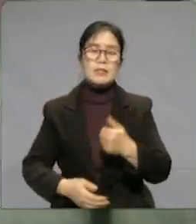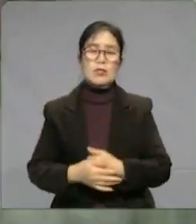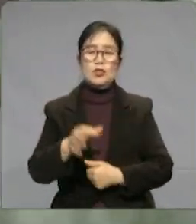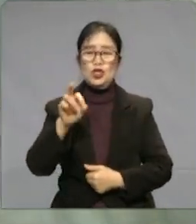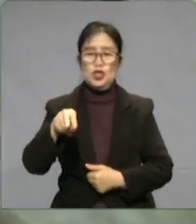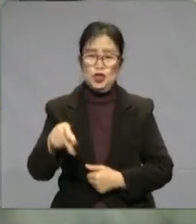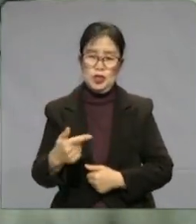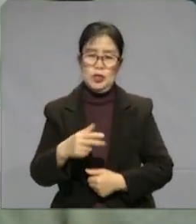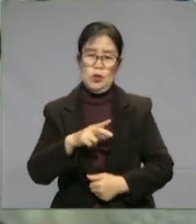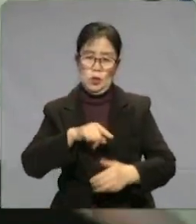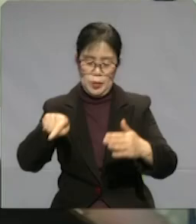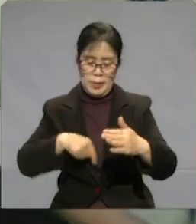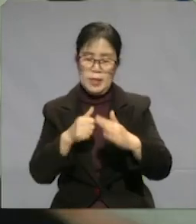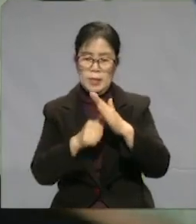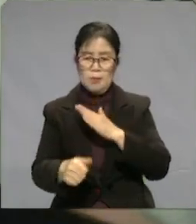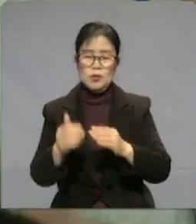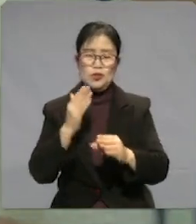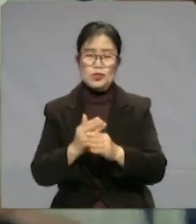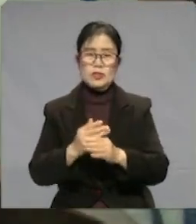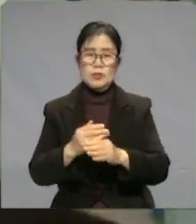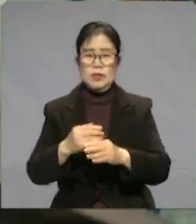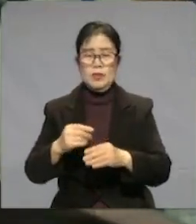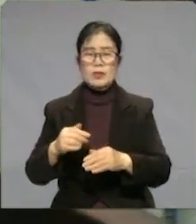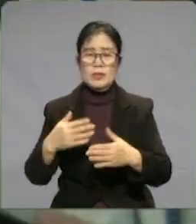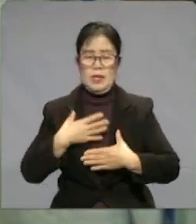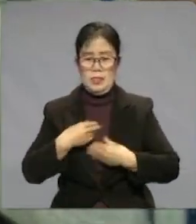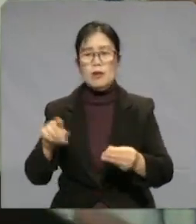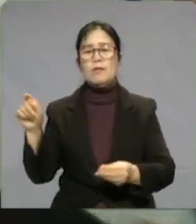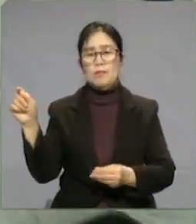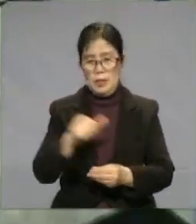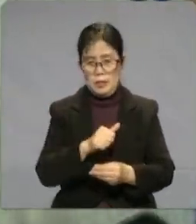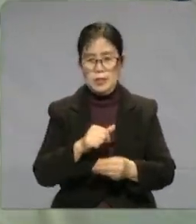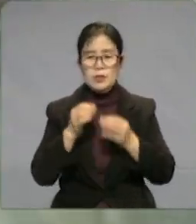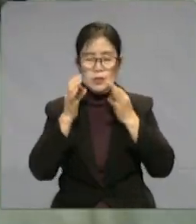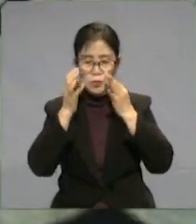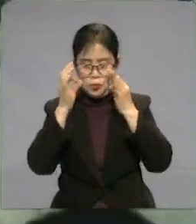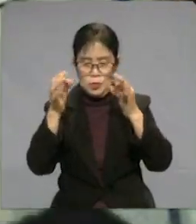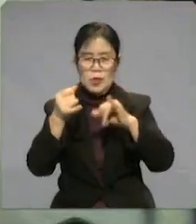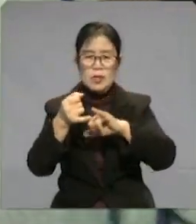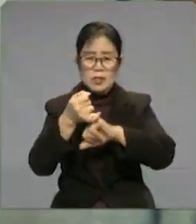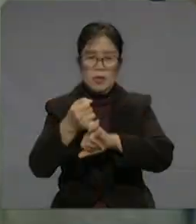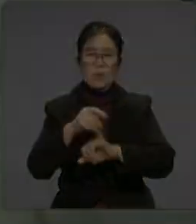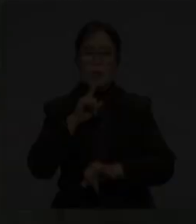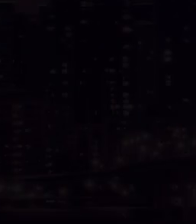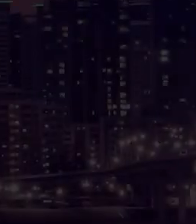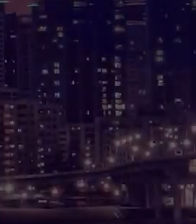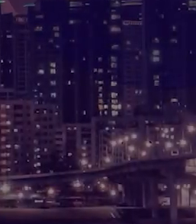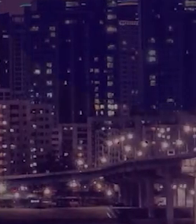윤재옥 원내대표를 중심으로 당이 빠르게 안정을 찾는 데 노력하겠다고 밝혔습니다.